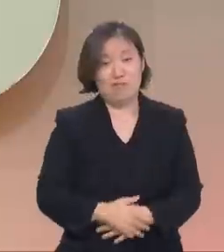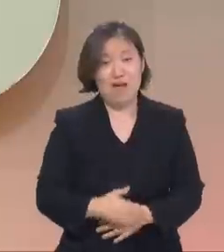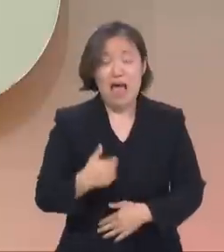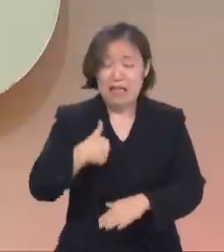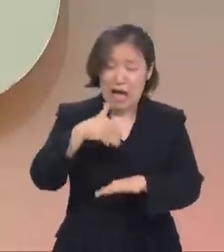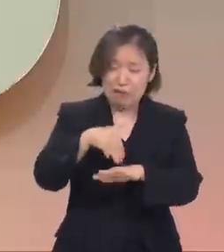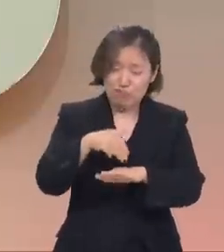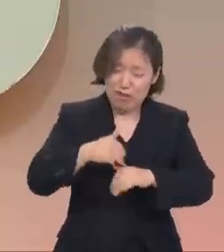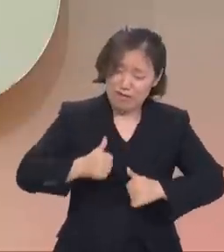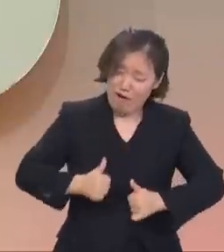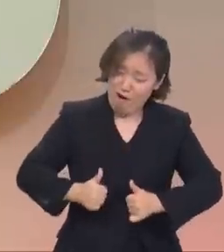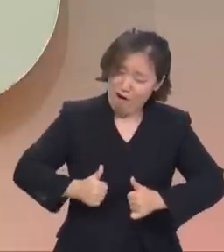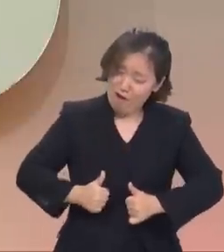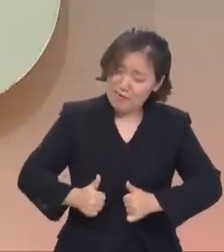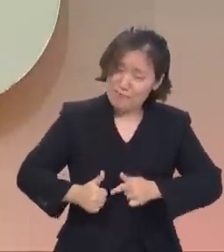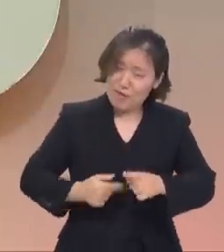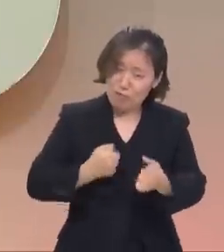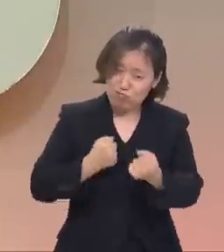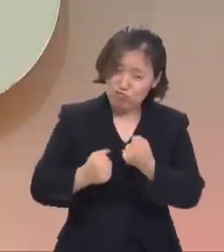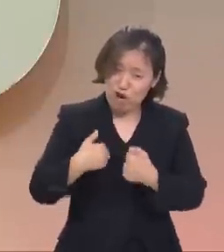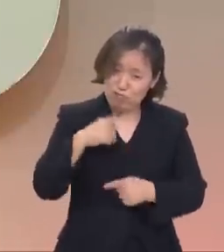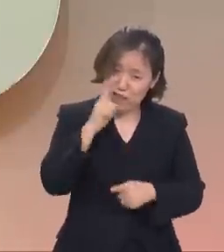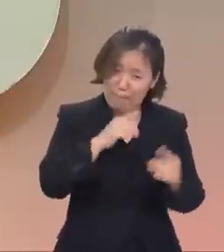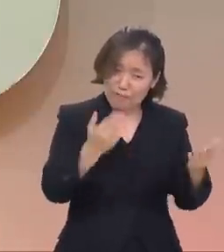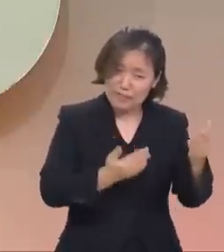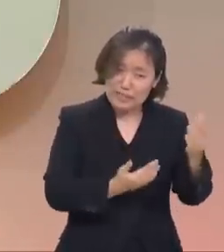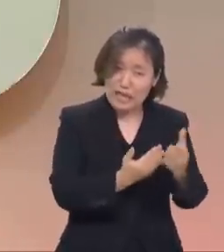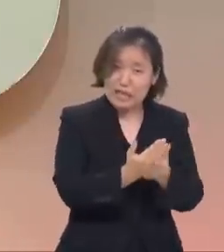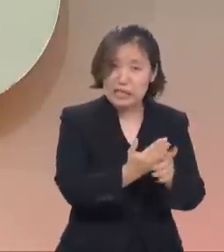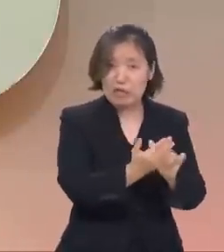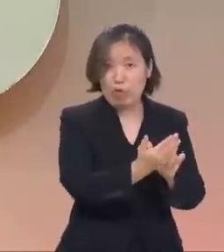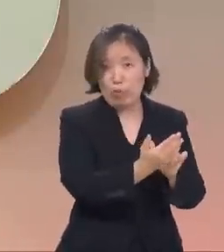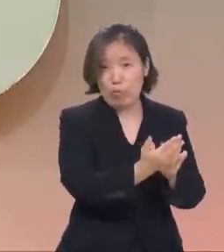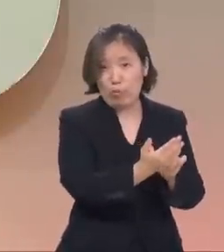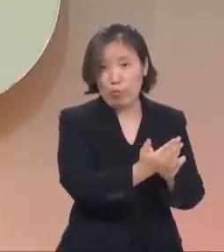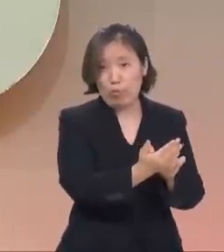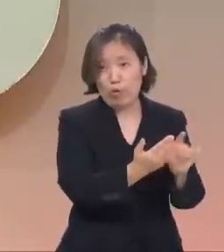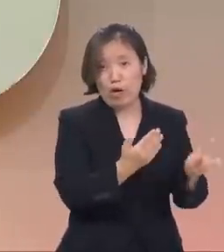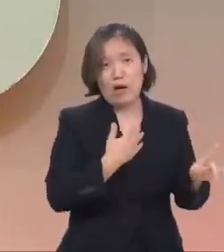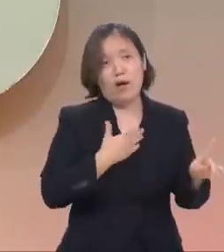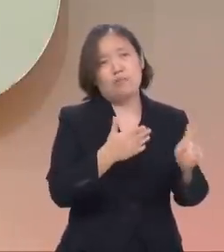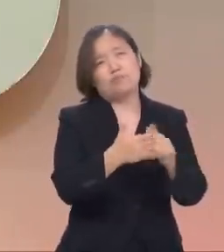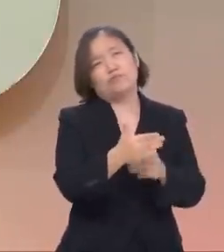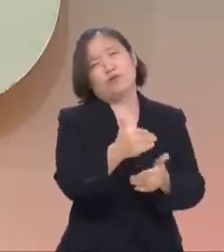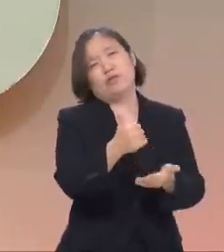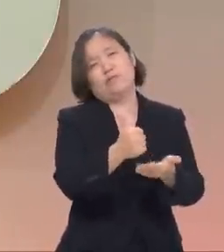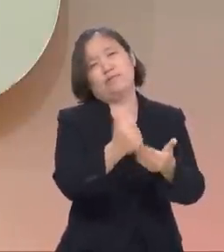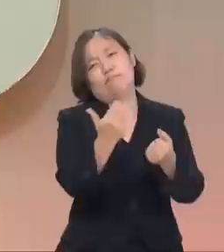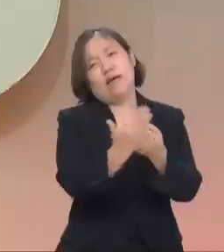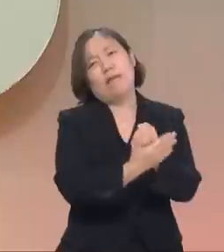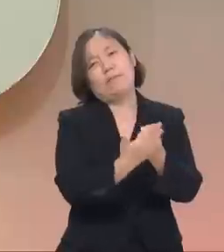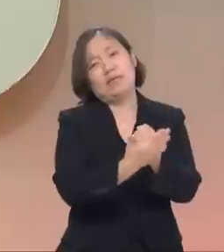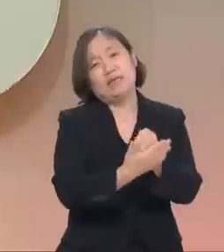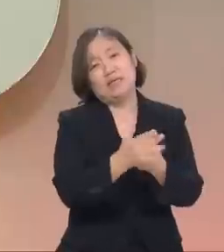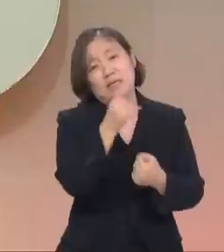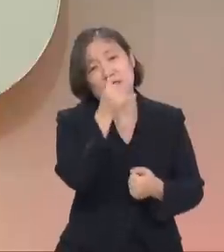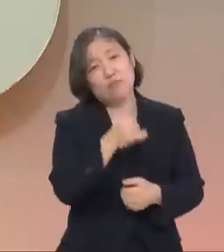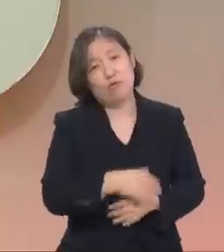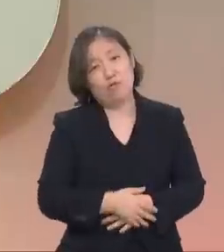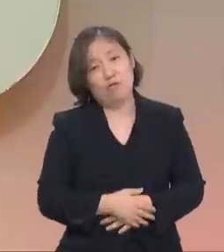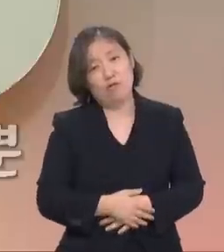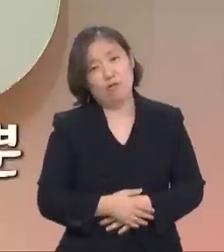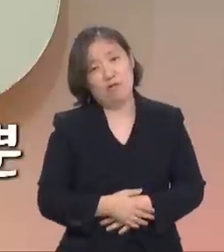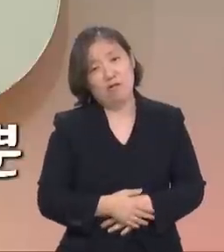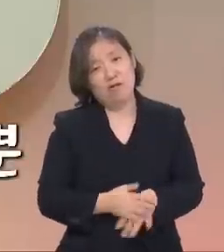수행했는데도 힘들고 괴롭고 나쁜 일이 생기는 것조차도 부처님이 분명히 말씀하셨지만